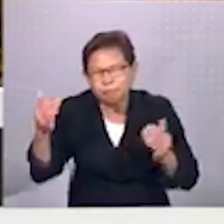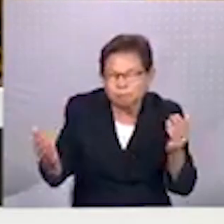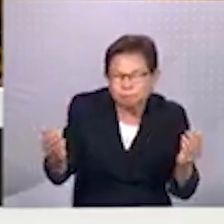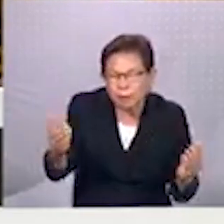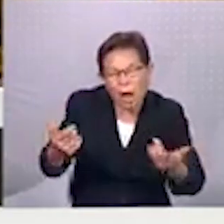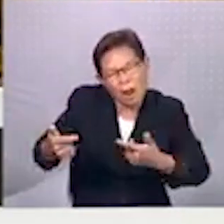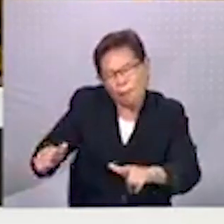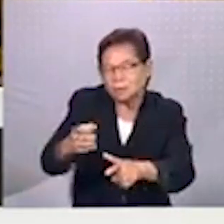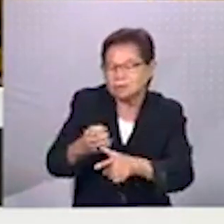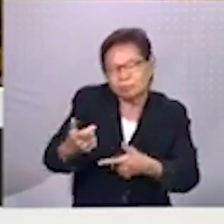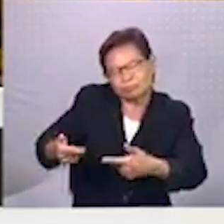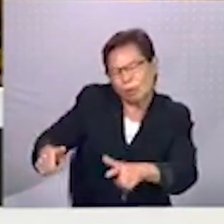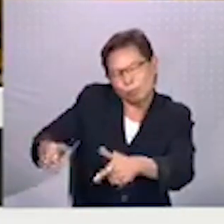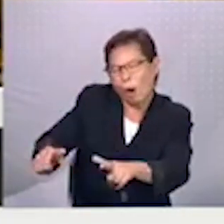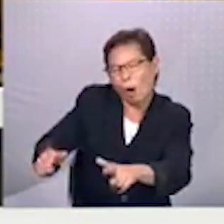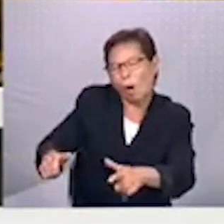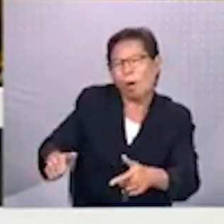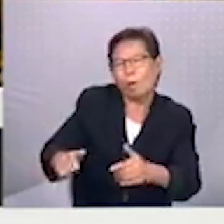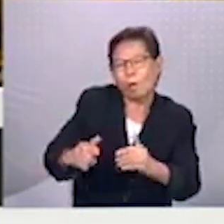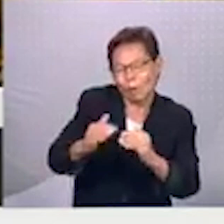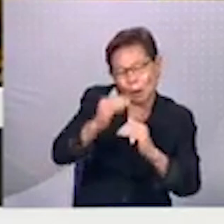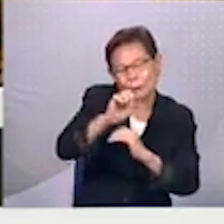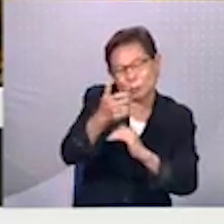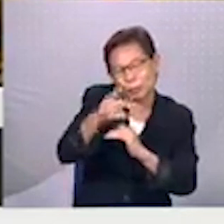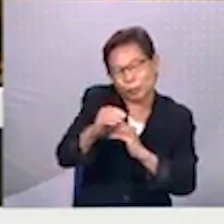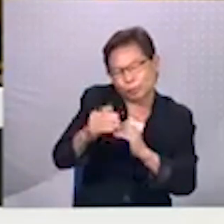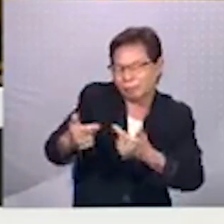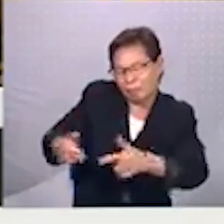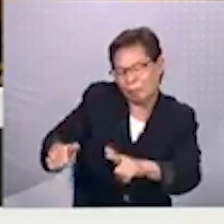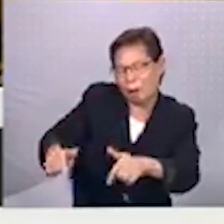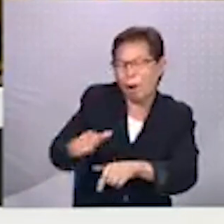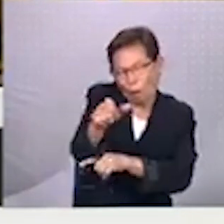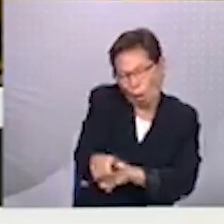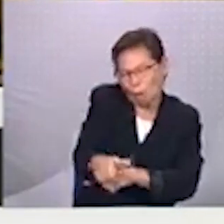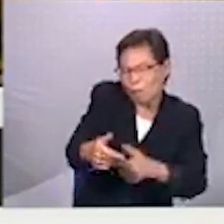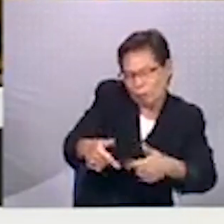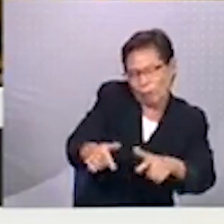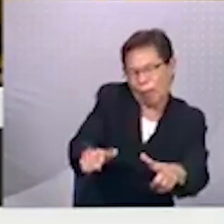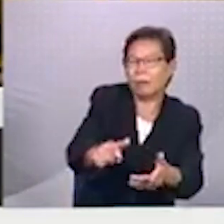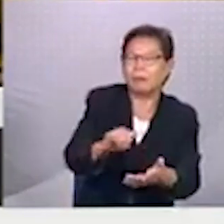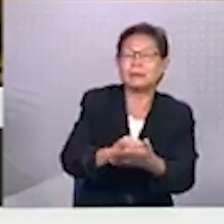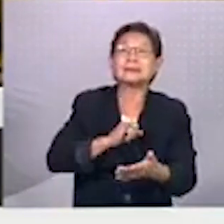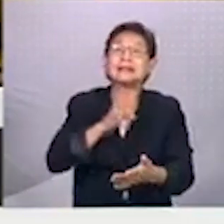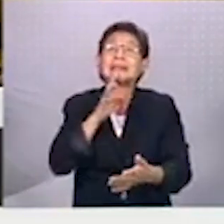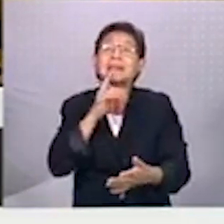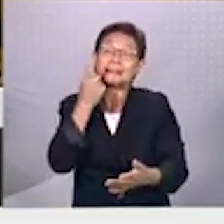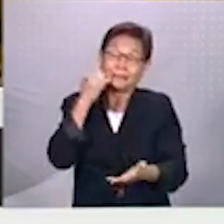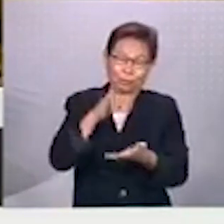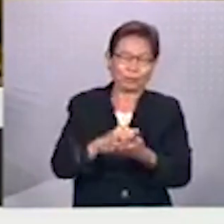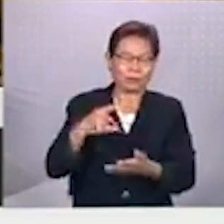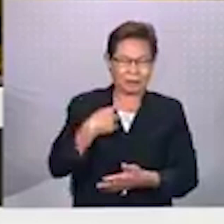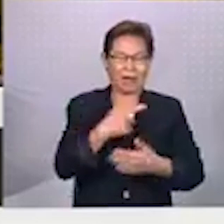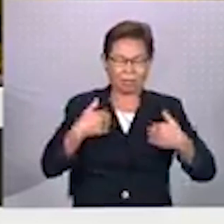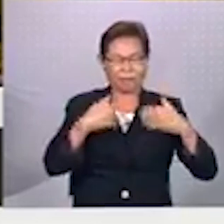atau membenarkan perjalanan individu-individu atau pihak-pihak yang terlibat di dalam perkara yang saya sebutkan tadi. Jadi walaupun kita